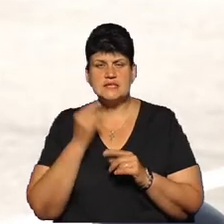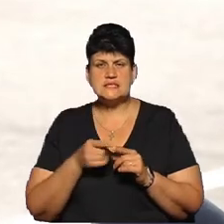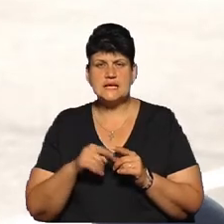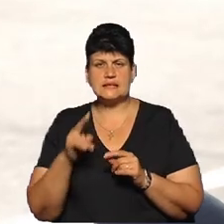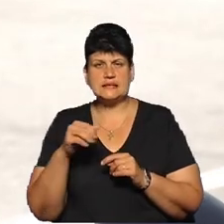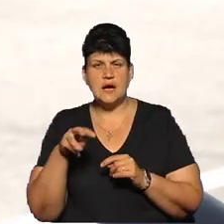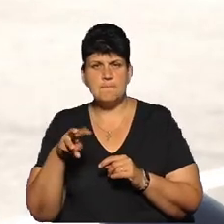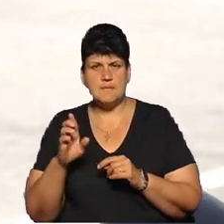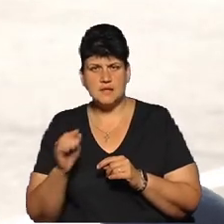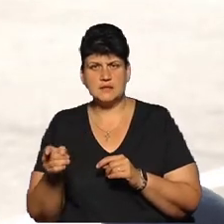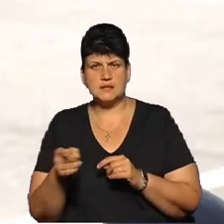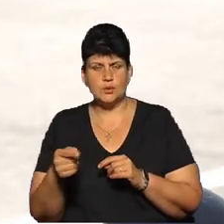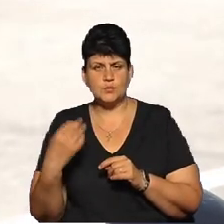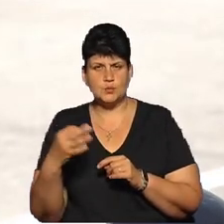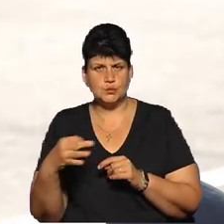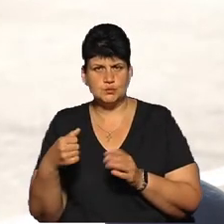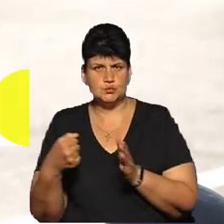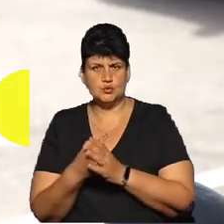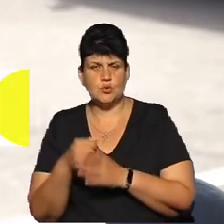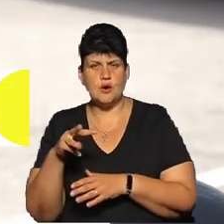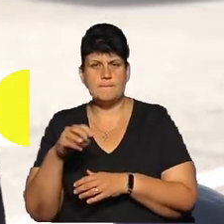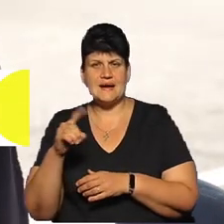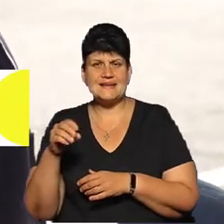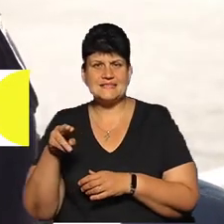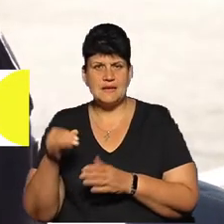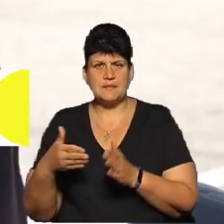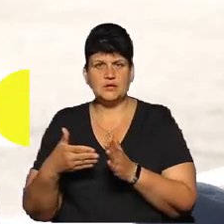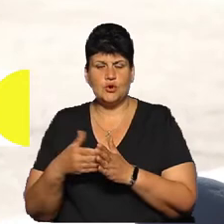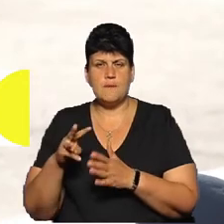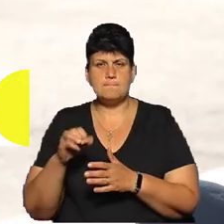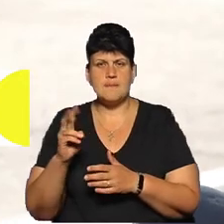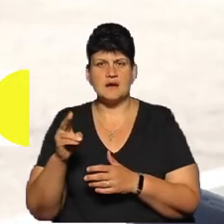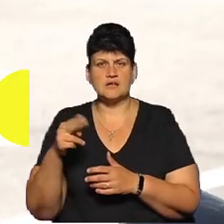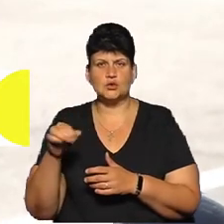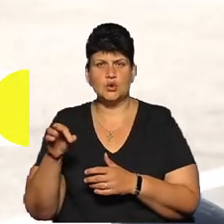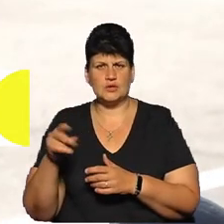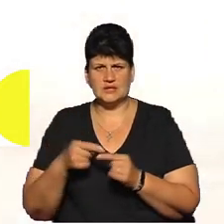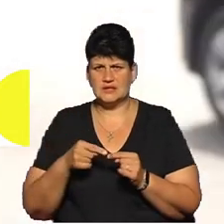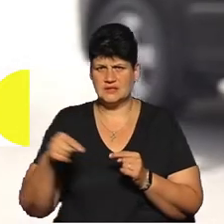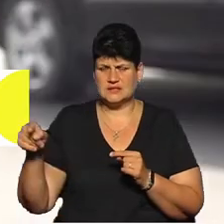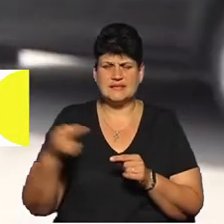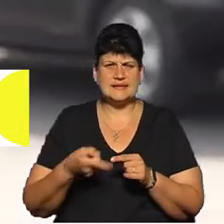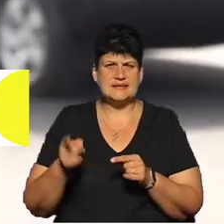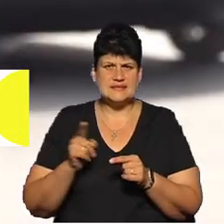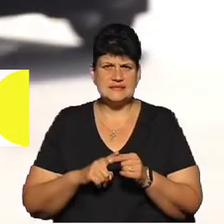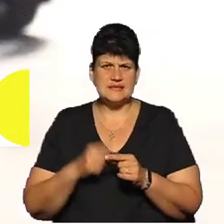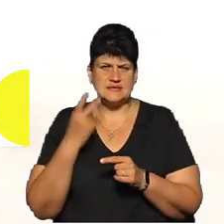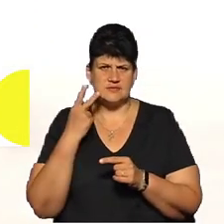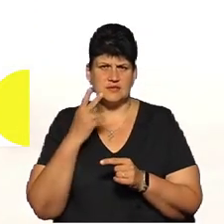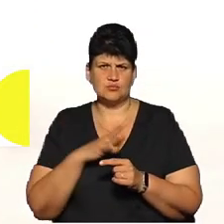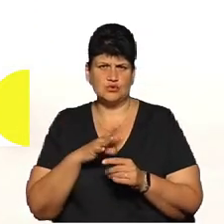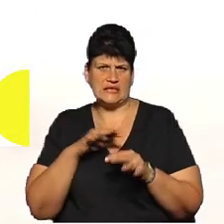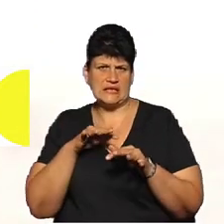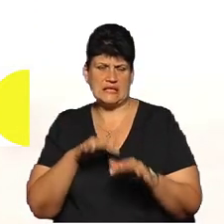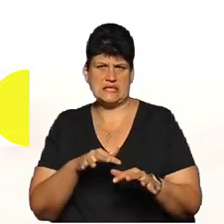ставу і до Мазепи, до Макдональдса. Тобто на даній ділянці вулиці були це наїзди на пішоходів. Такі випадки не поодинокі